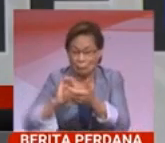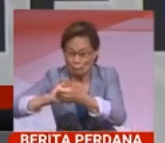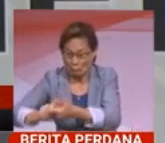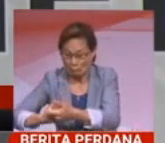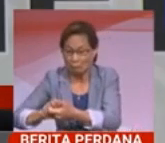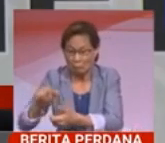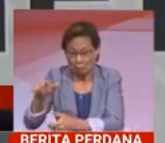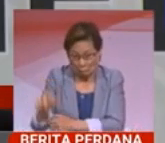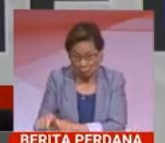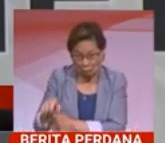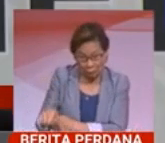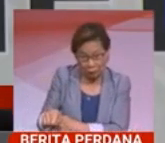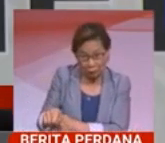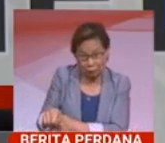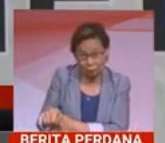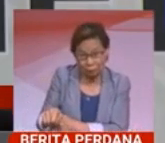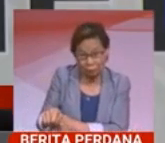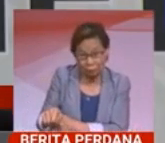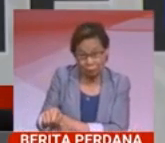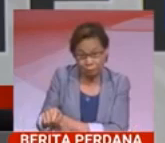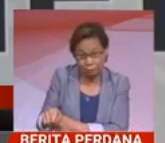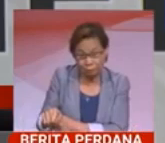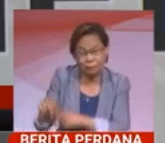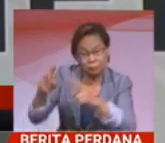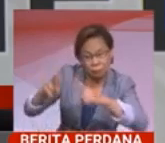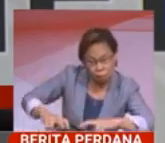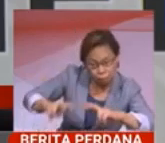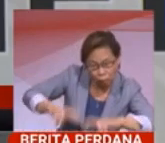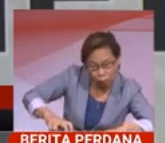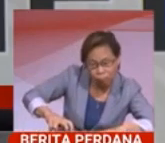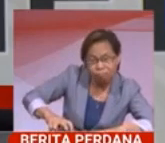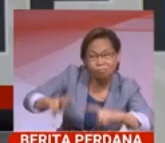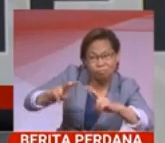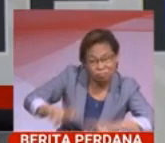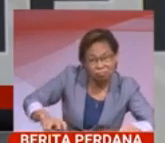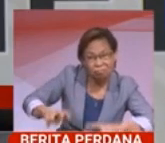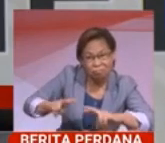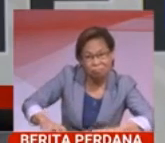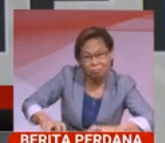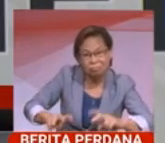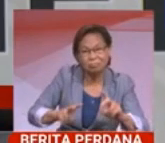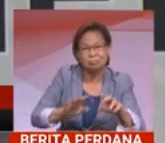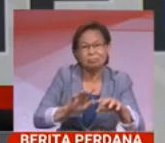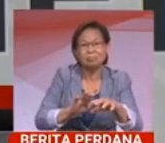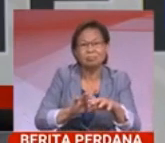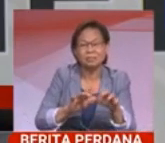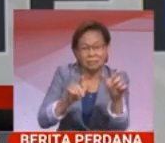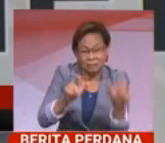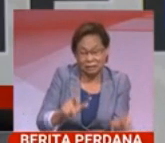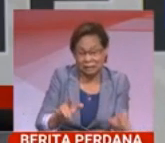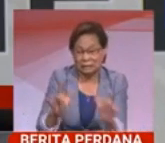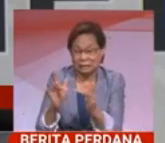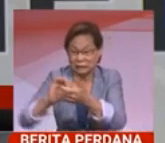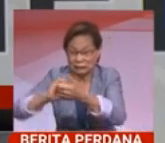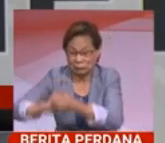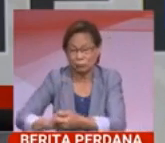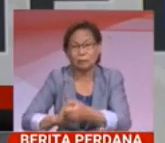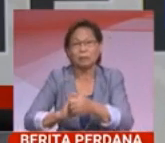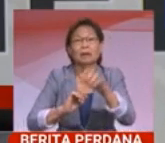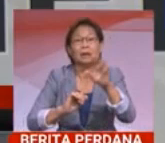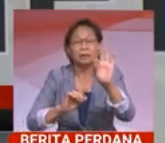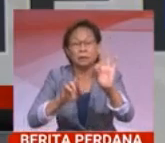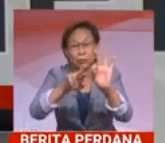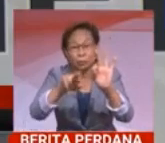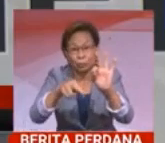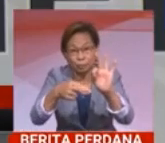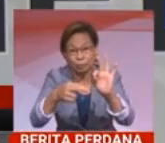postif posting hai hasil sesetan mendapati mereka adalah kontak rapat kepada c9011